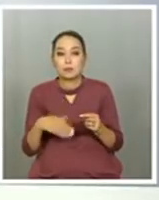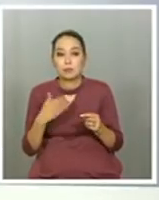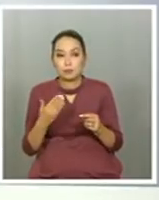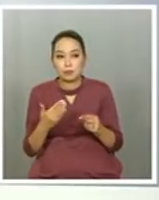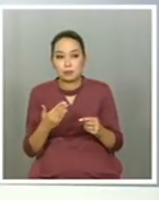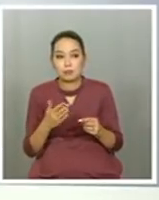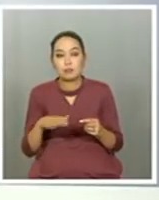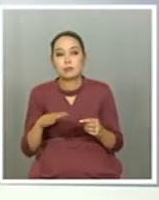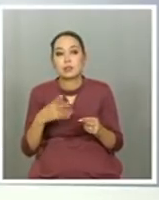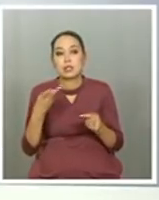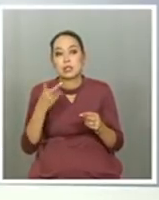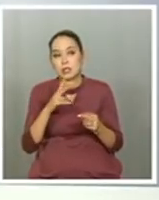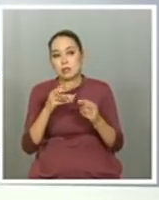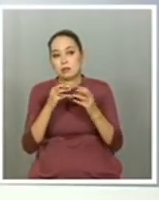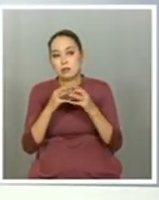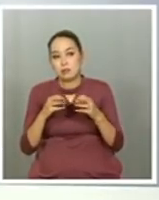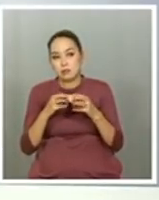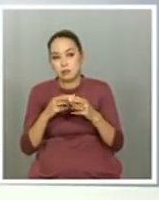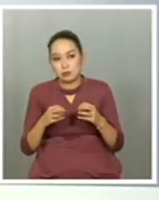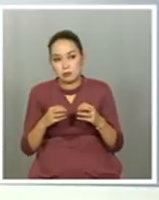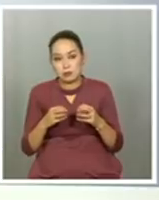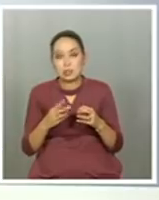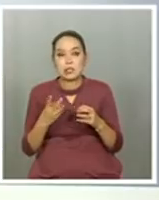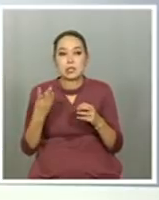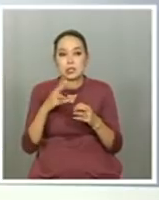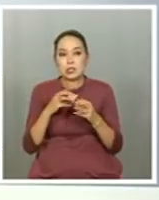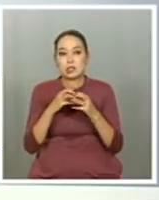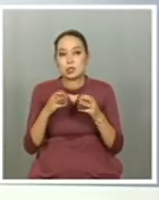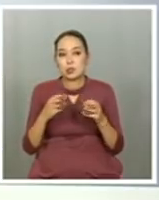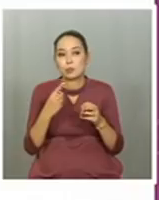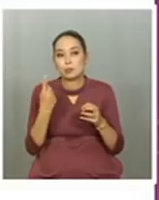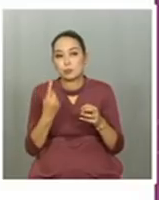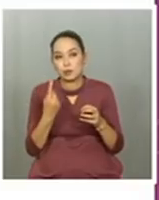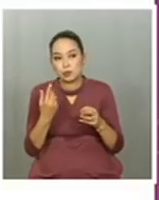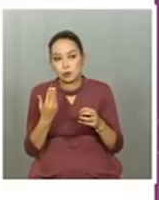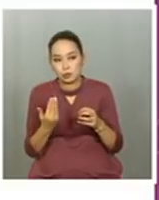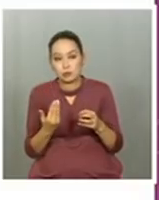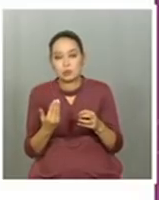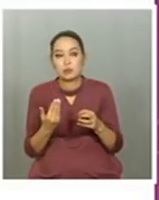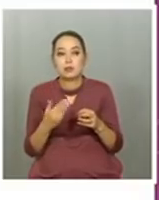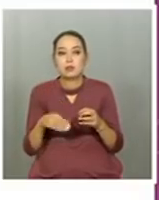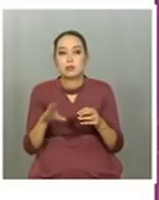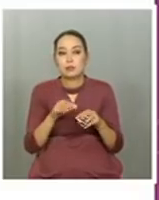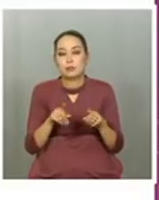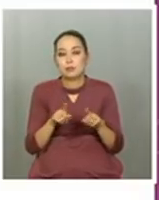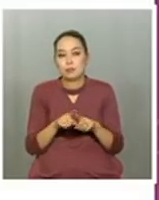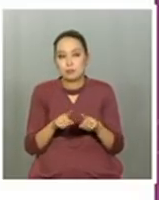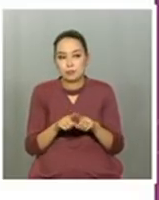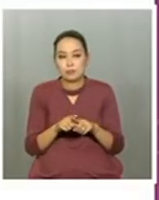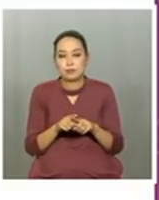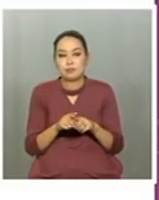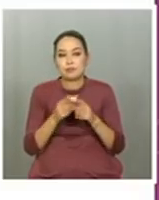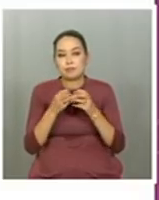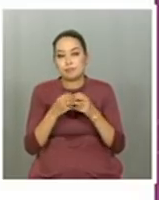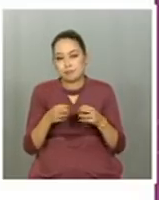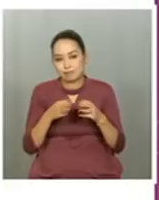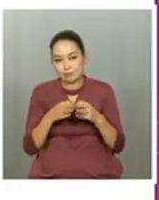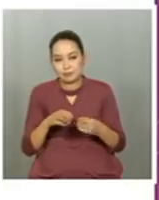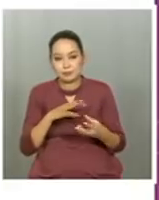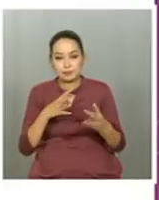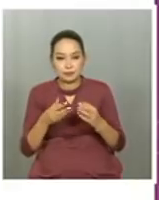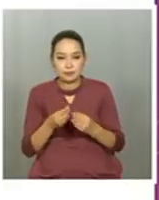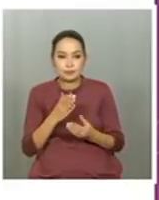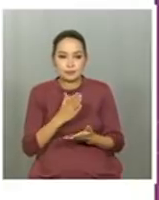жасуша пайда болады да, ол 2 жасушаның біреуі вегетативті, екіншісі генеративті